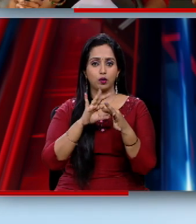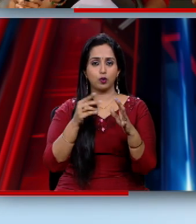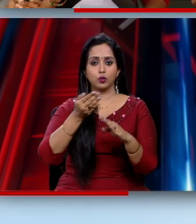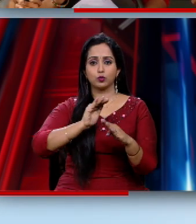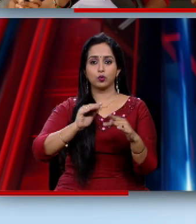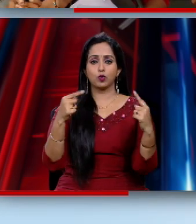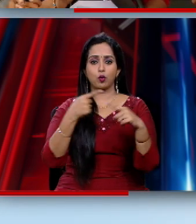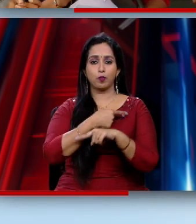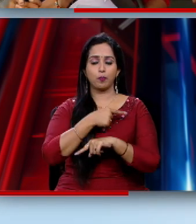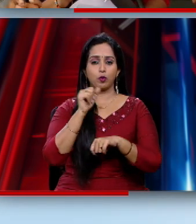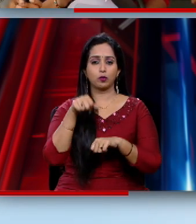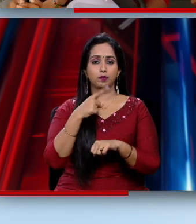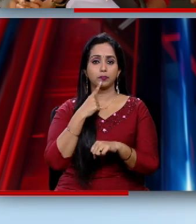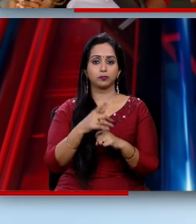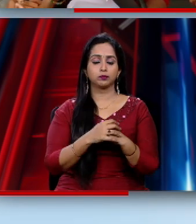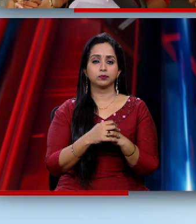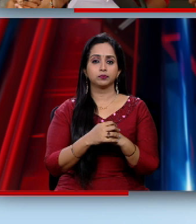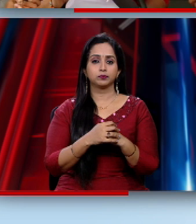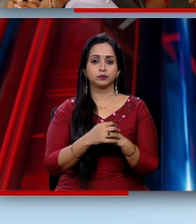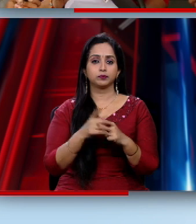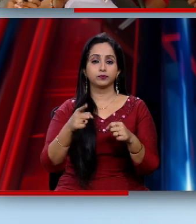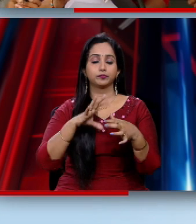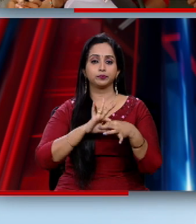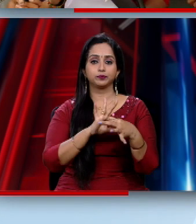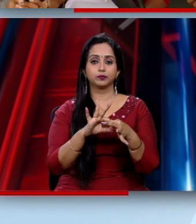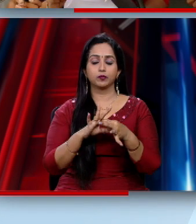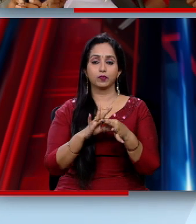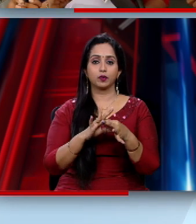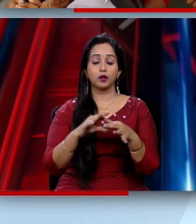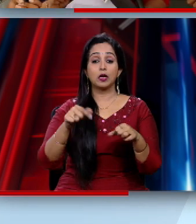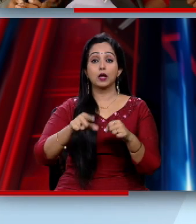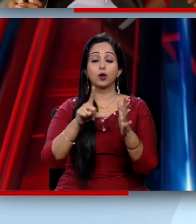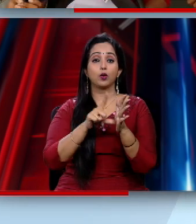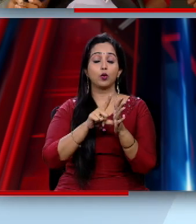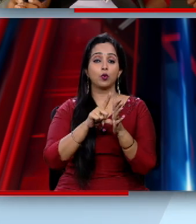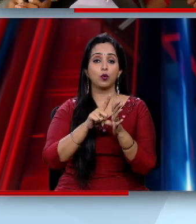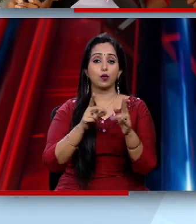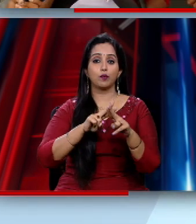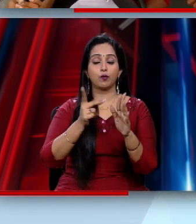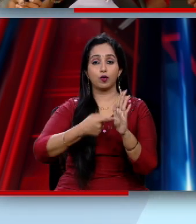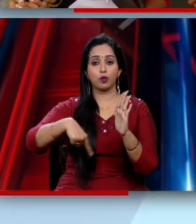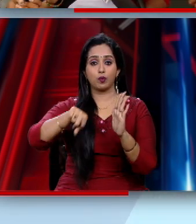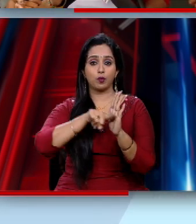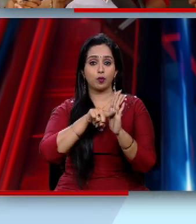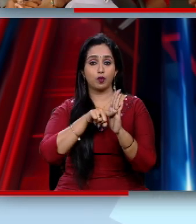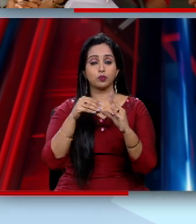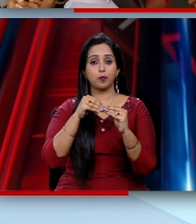എന്ന് ചൂണ്ടിക്കാണിച്ചിരിക്കുകയാണ്. അതിൻ്റെ അടിസ്ഥാനത്തിൽ ഈ ബൈലോയും അവരൊപ്പ് വച്ചിട്ടുള്ള